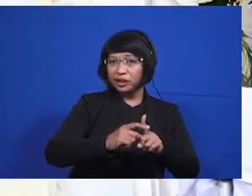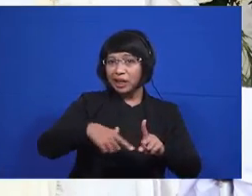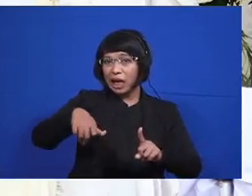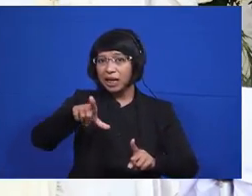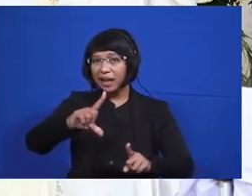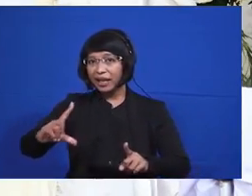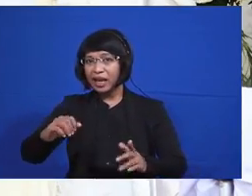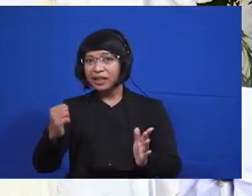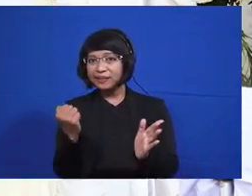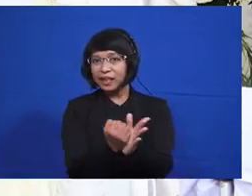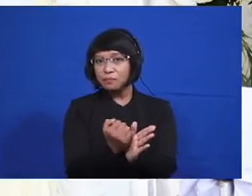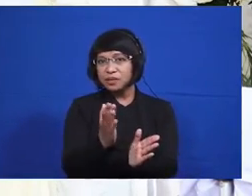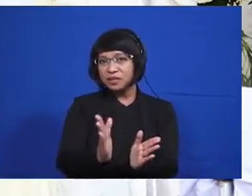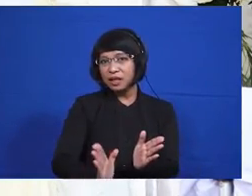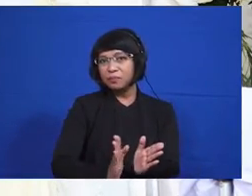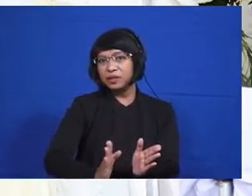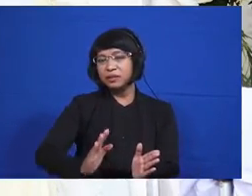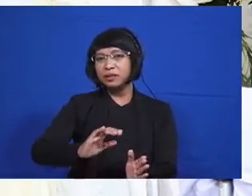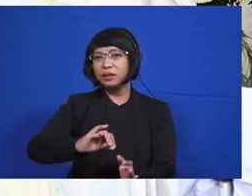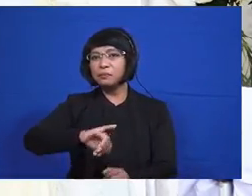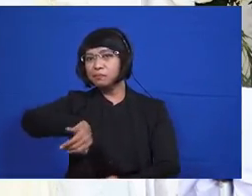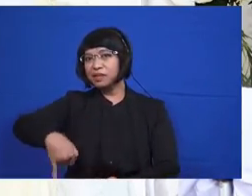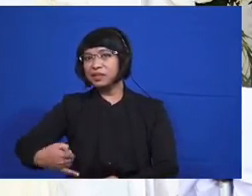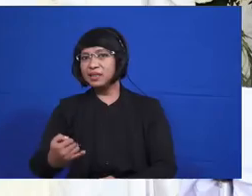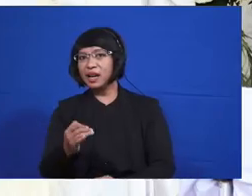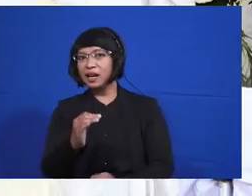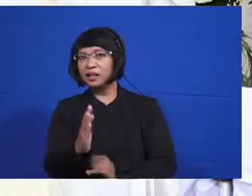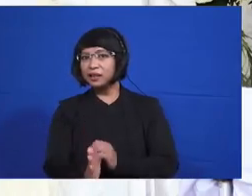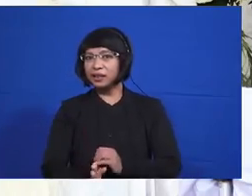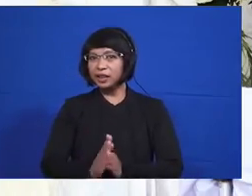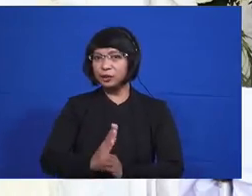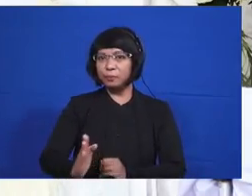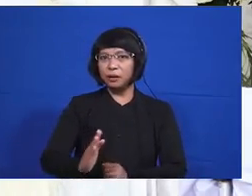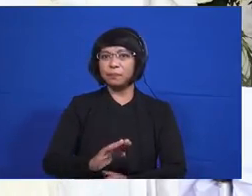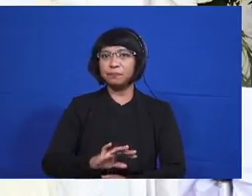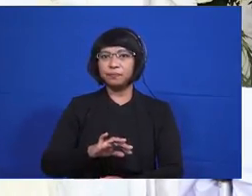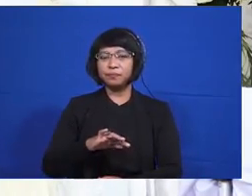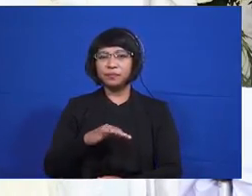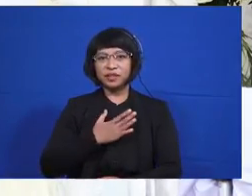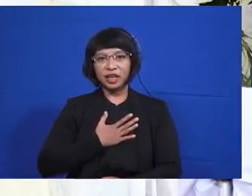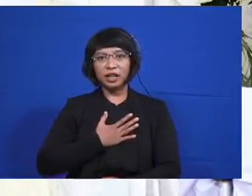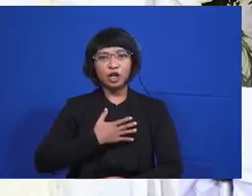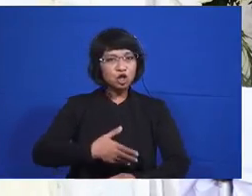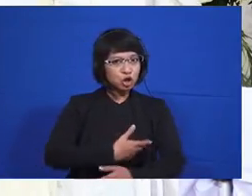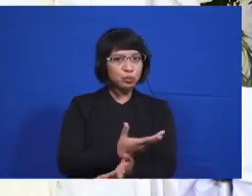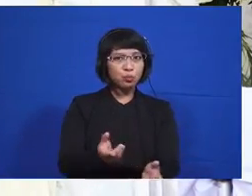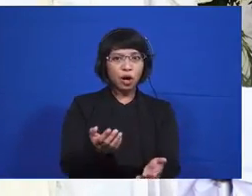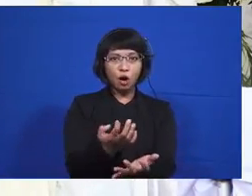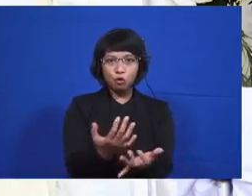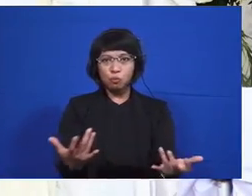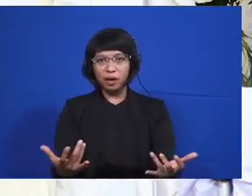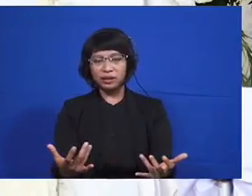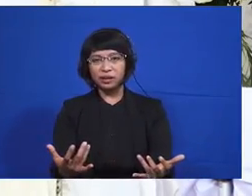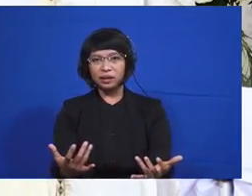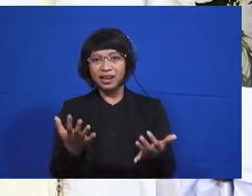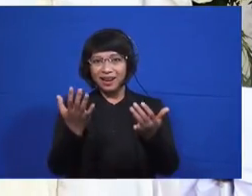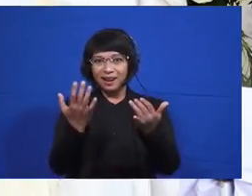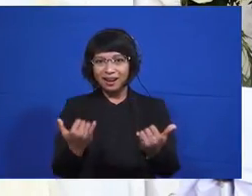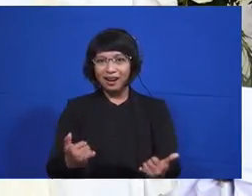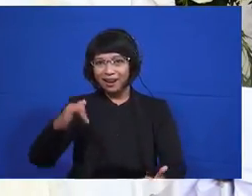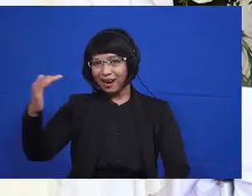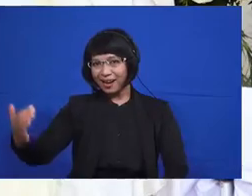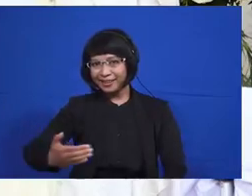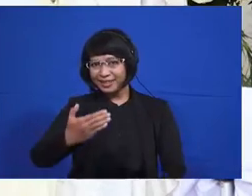ditahbiskan menjadi imam. Saya dan seluruh umat yang hadir di sini adalah saksinya.